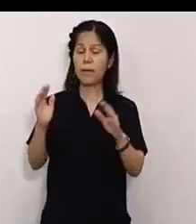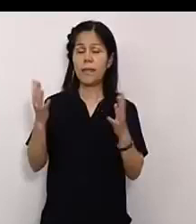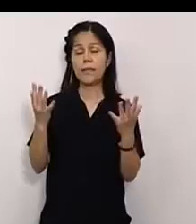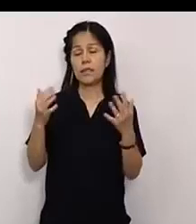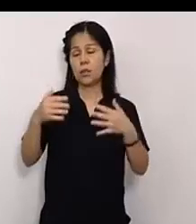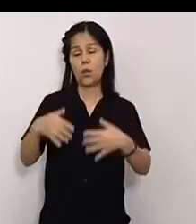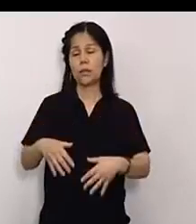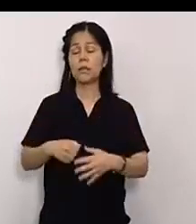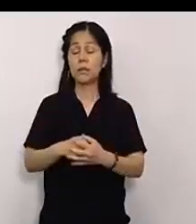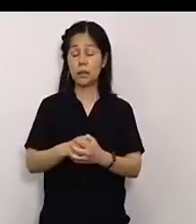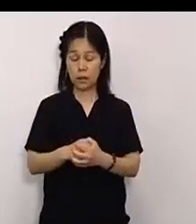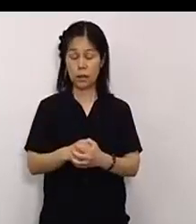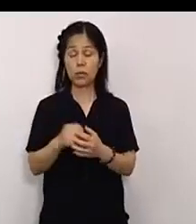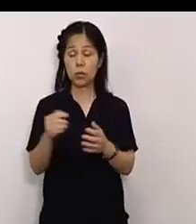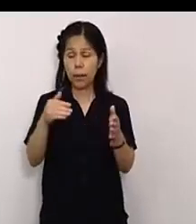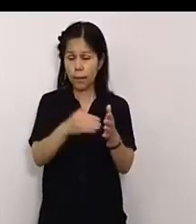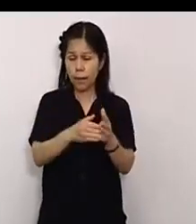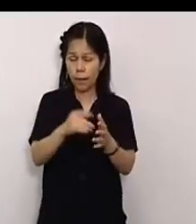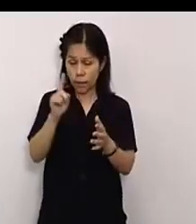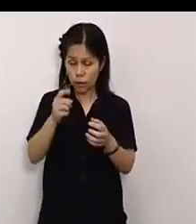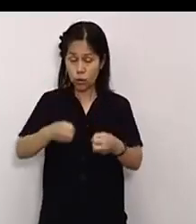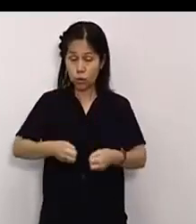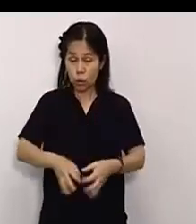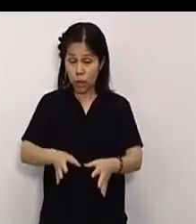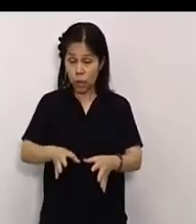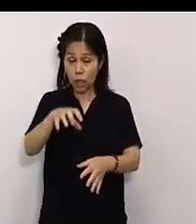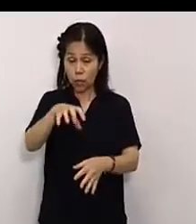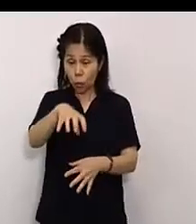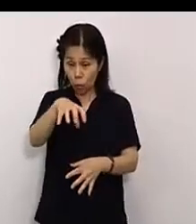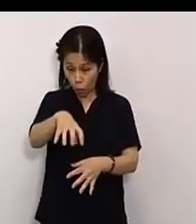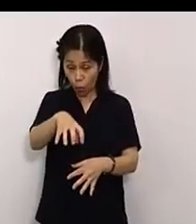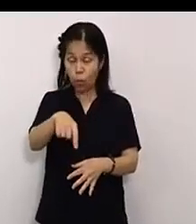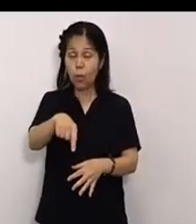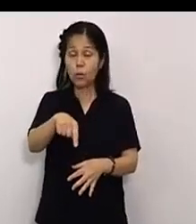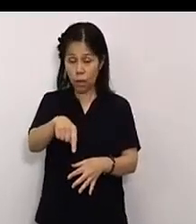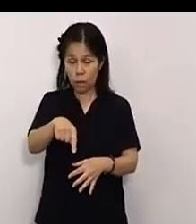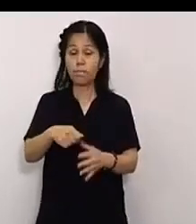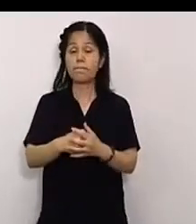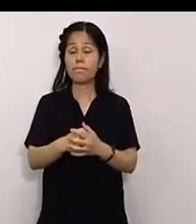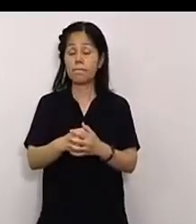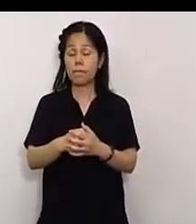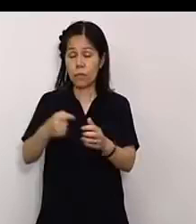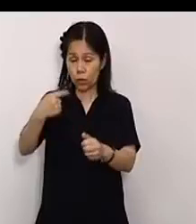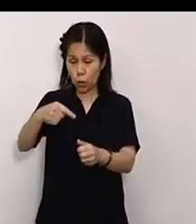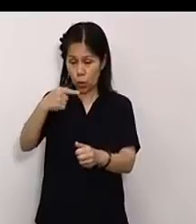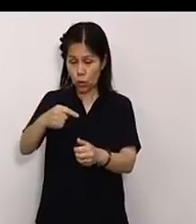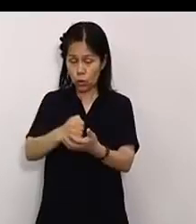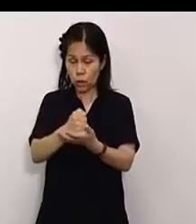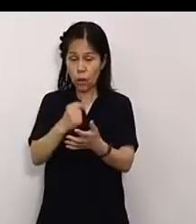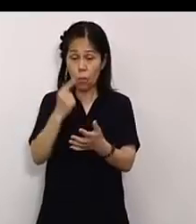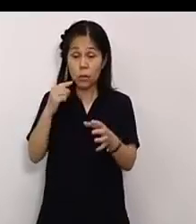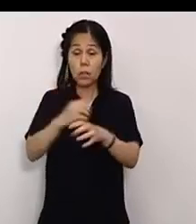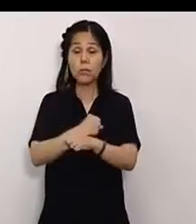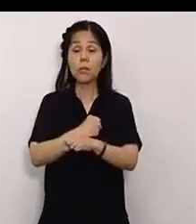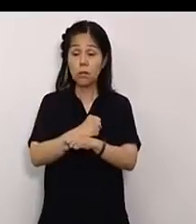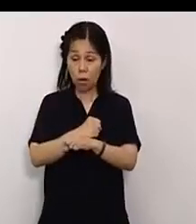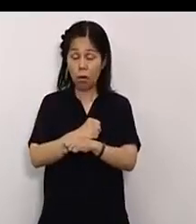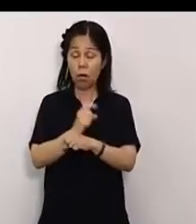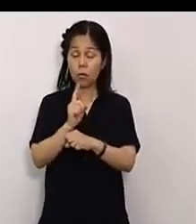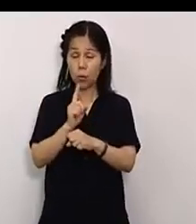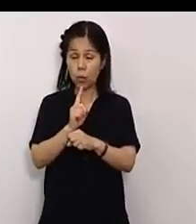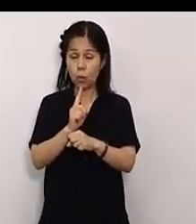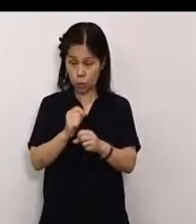弱いと思います。でその結果もう生まれたところでその教育の機会がなくなったり、それ